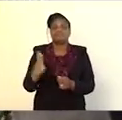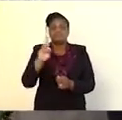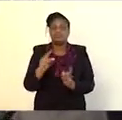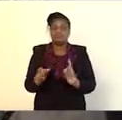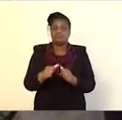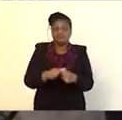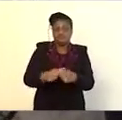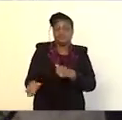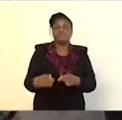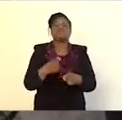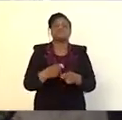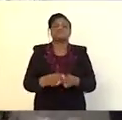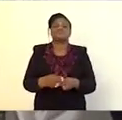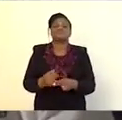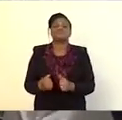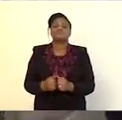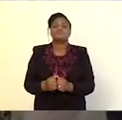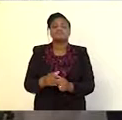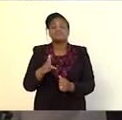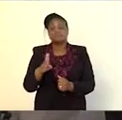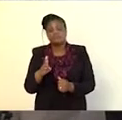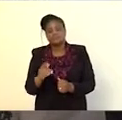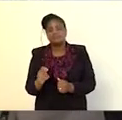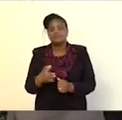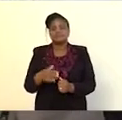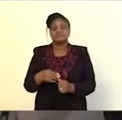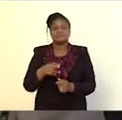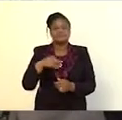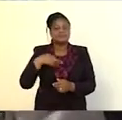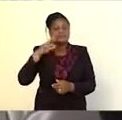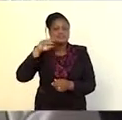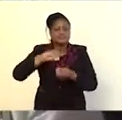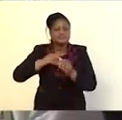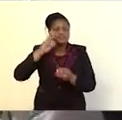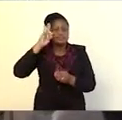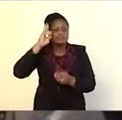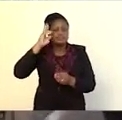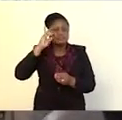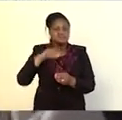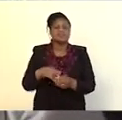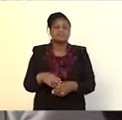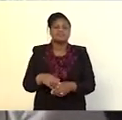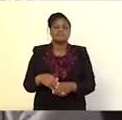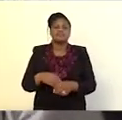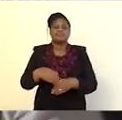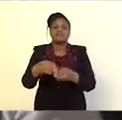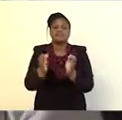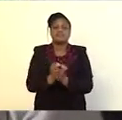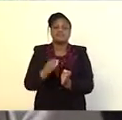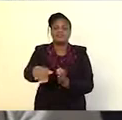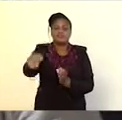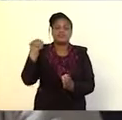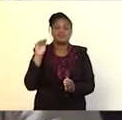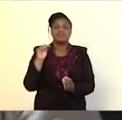hatina umbo hwakakwana kwaizvozvo. Asi regai ndiyeuchidze mhuri yeZimbabwe kuti mafambiro edu